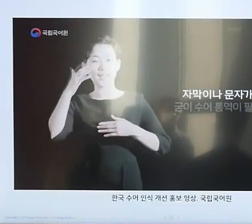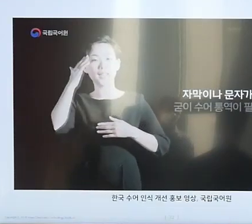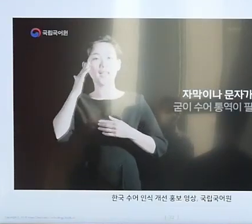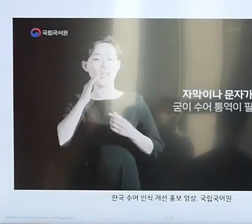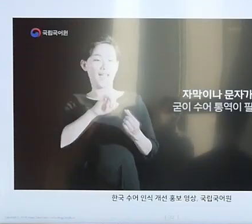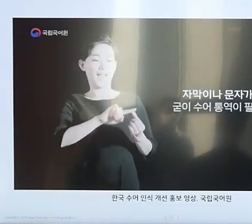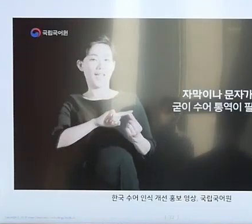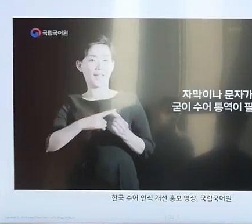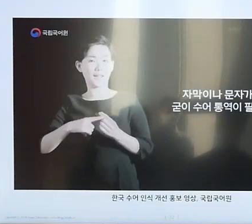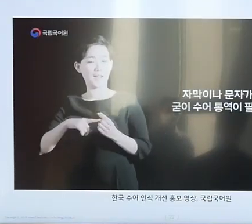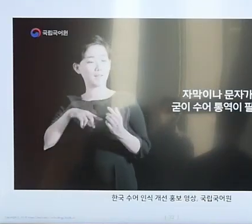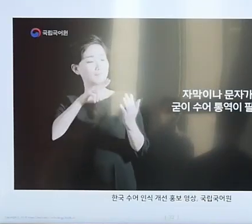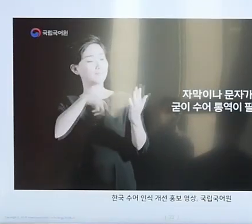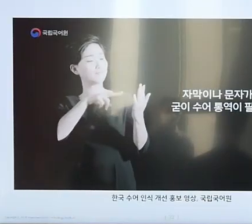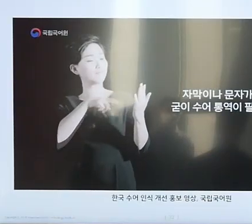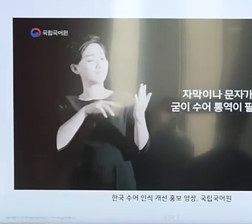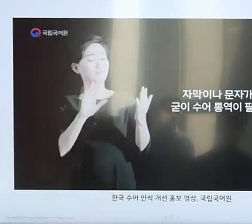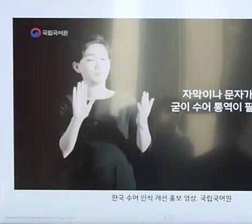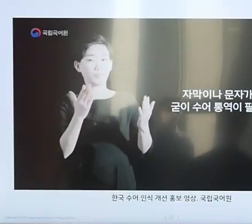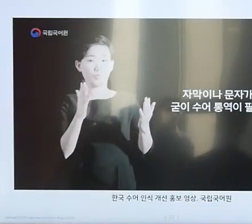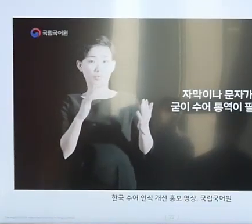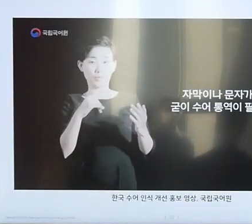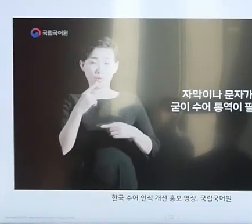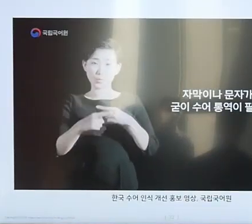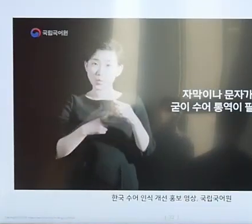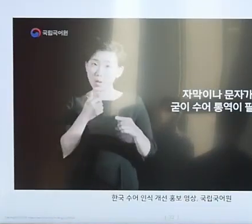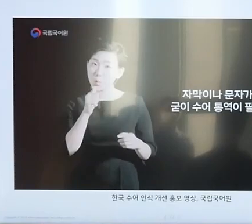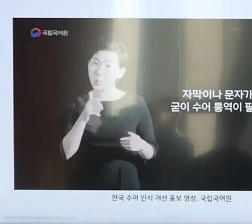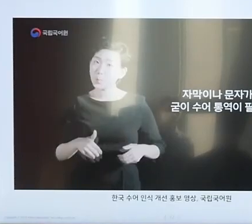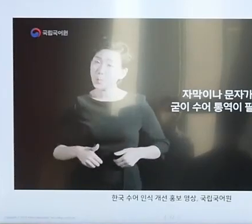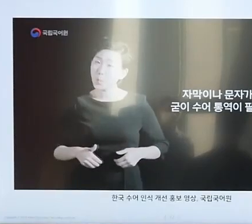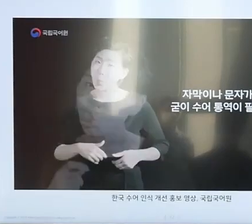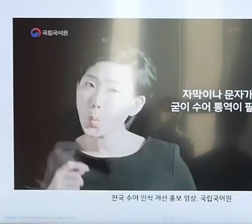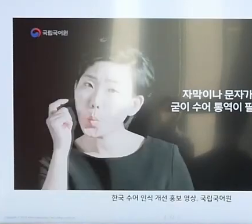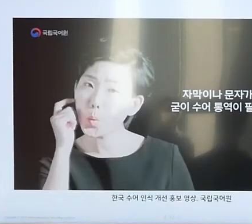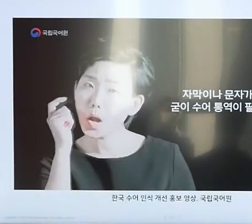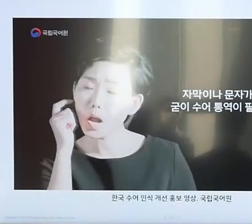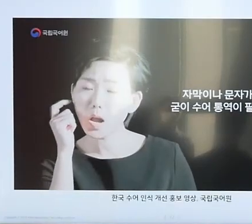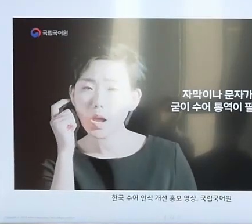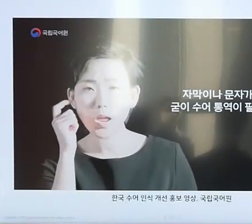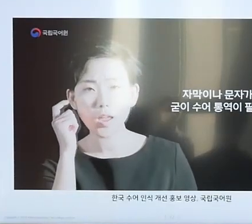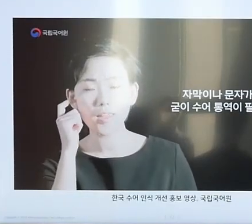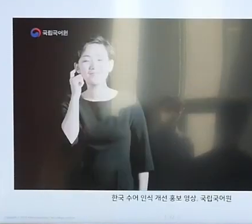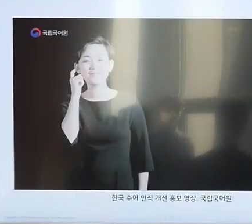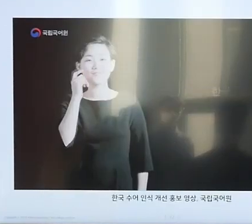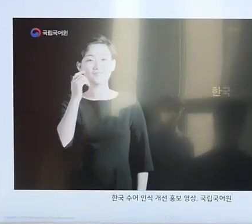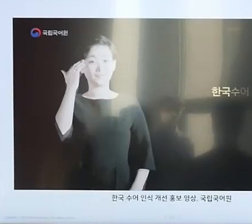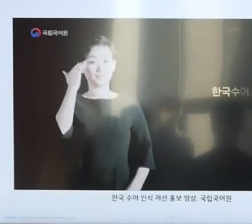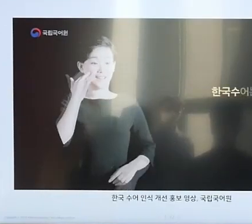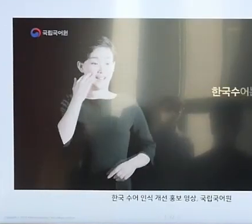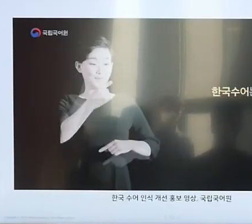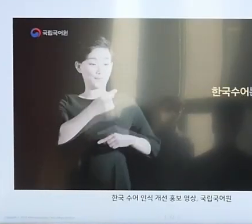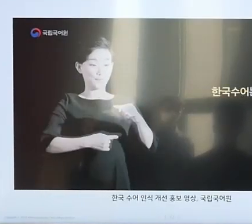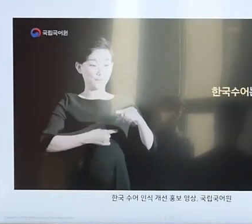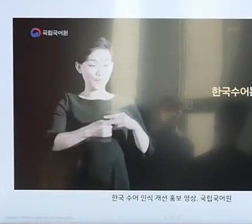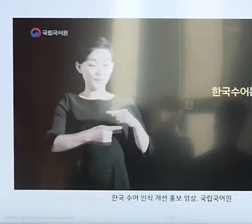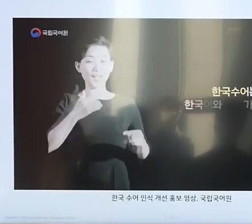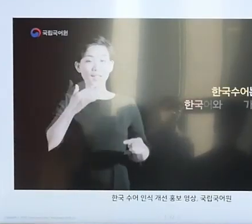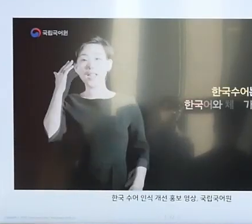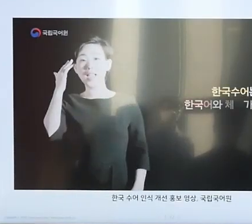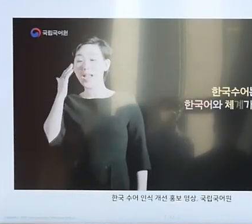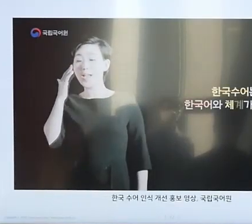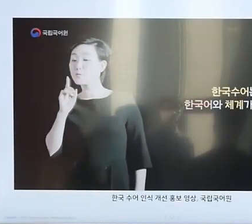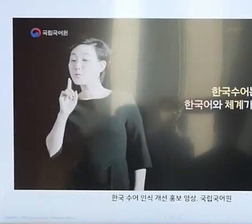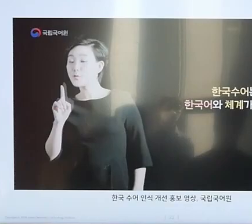이제 그 장벽이 없는 세상에서 살아갈 수 있도록 이렇게 도움을 드리고 싶습니다. 네, 여기까지 제 발표는 마무리가 됐고요.